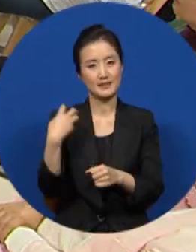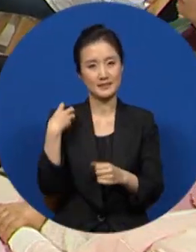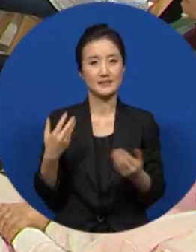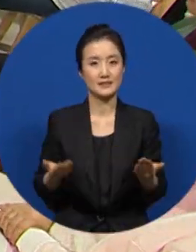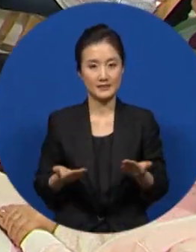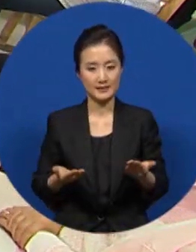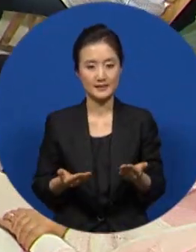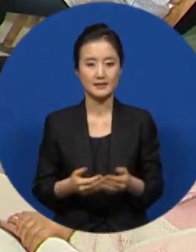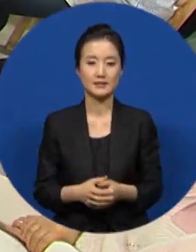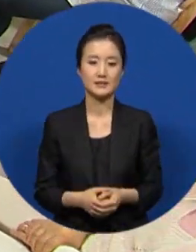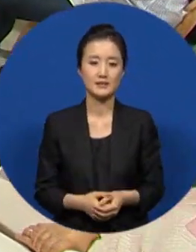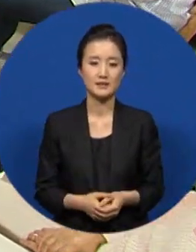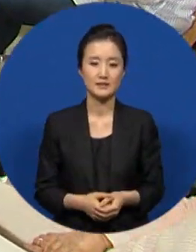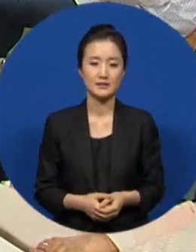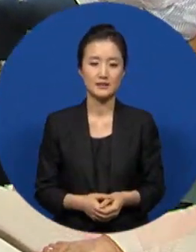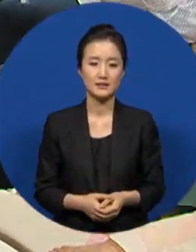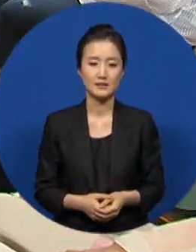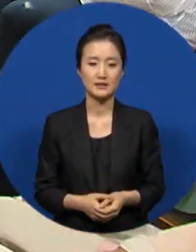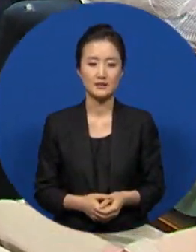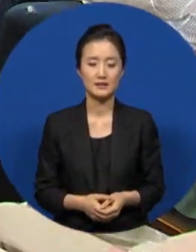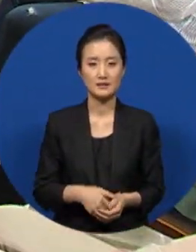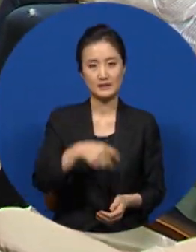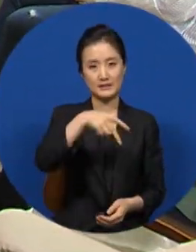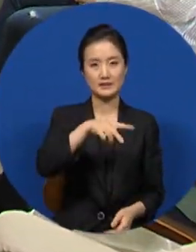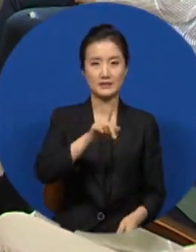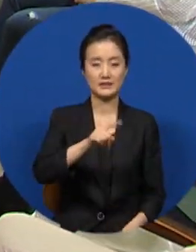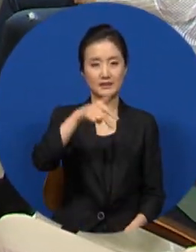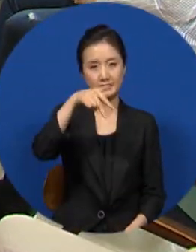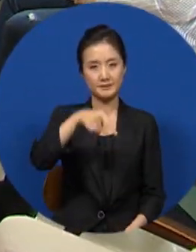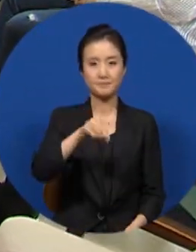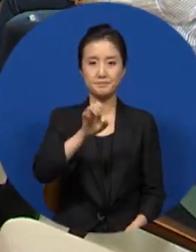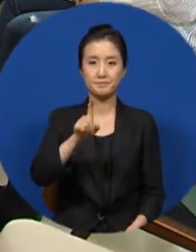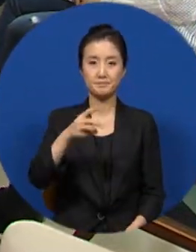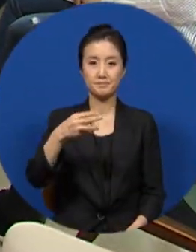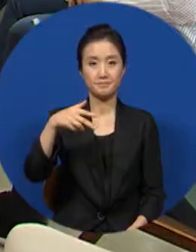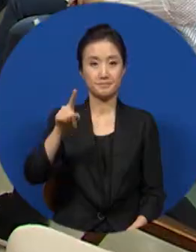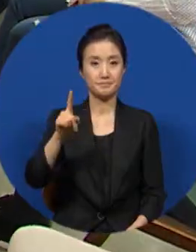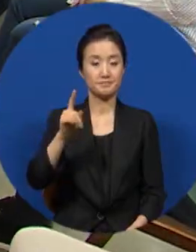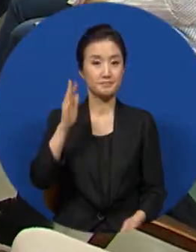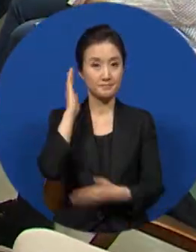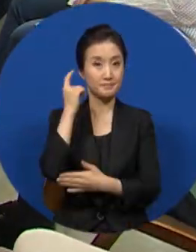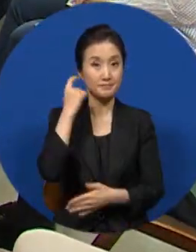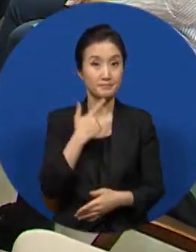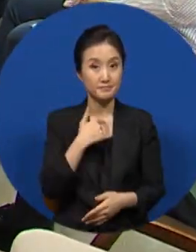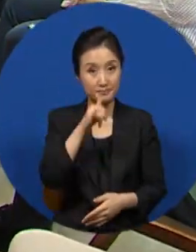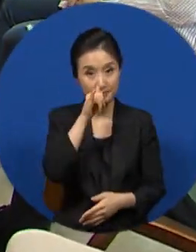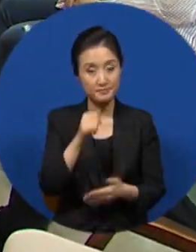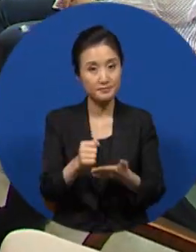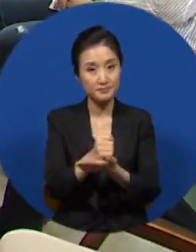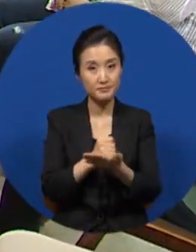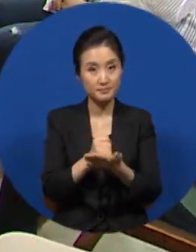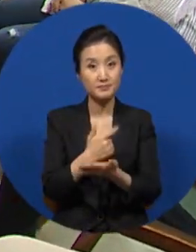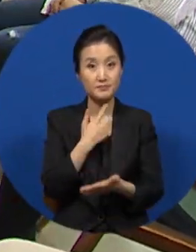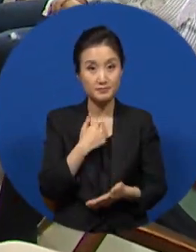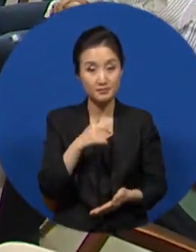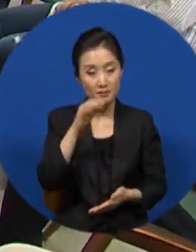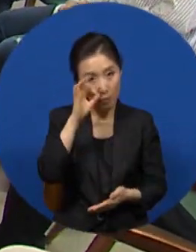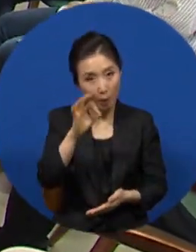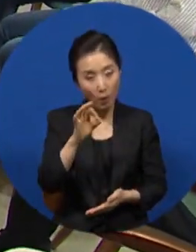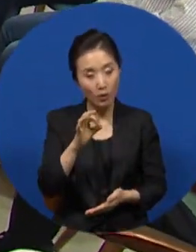팔자술, 팔자 사주팔자 이렇게 얘기를 하죠. 사주팔자 보신 적 있습니까? 운 본 적 있습니까?